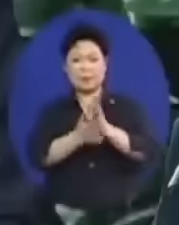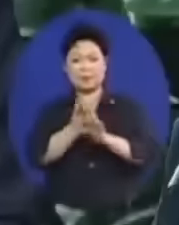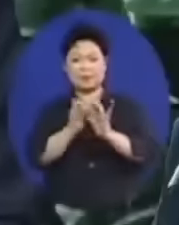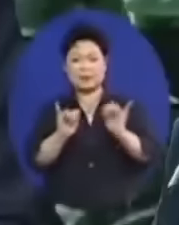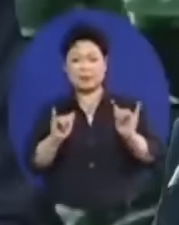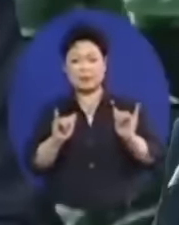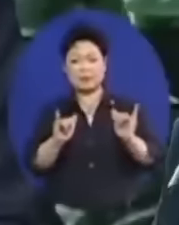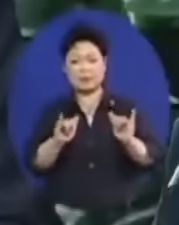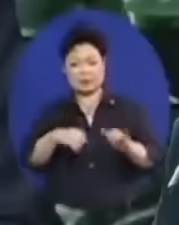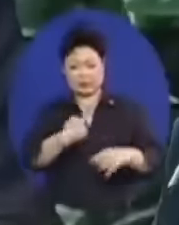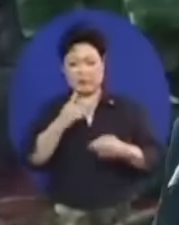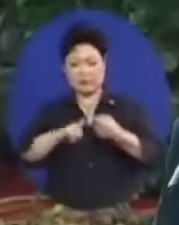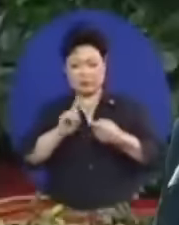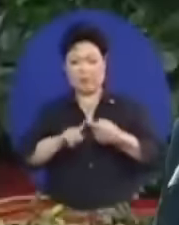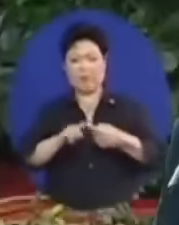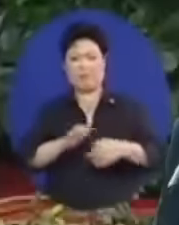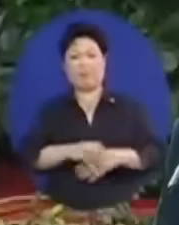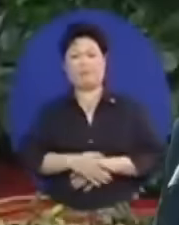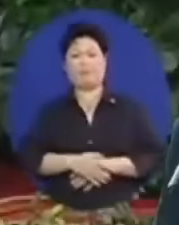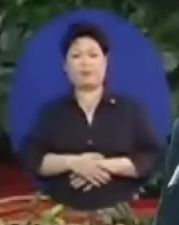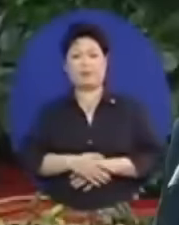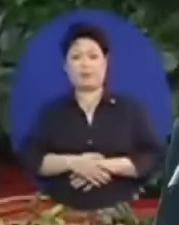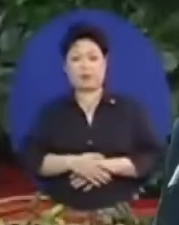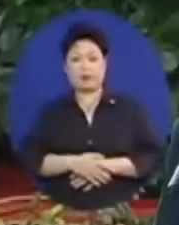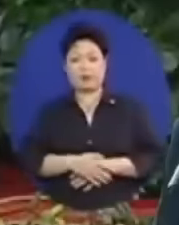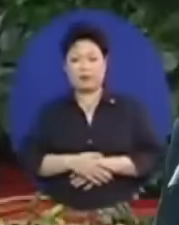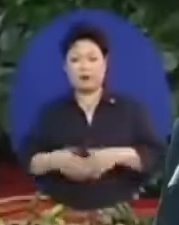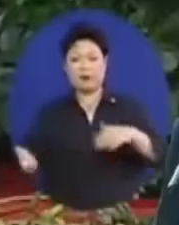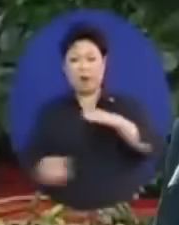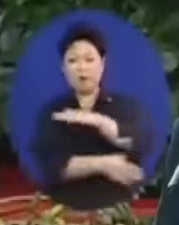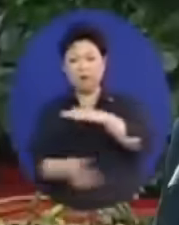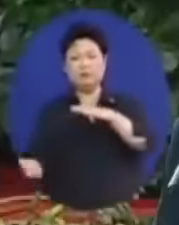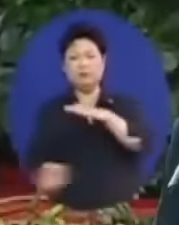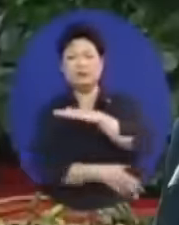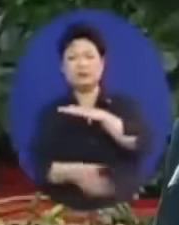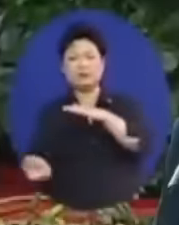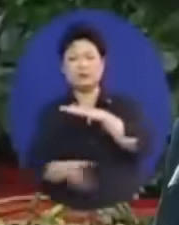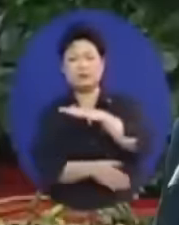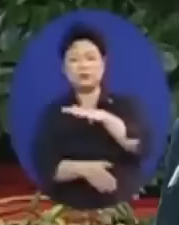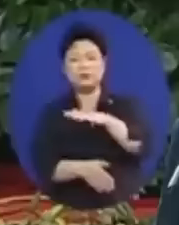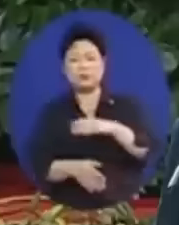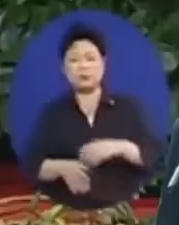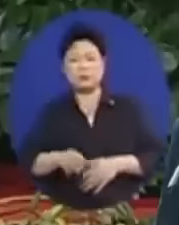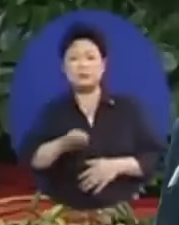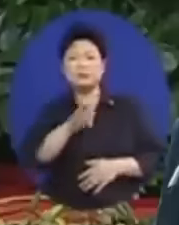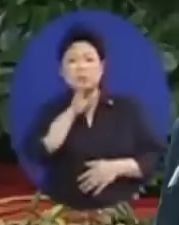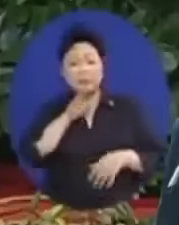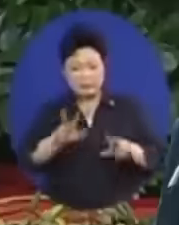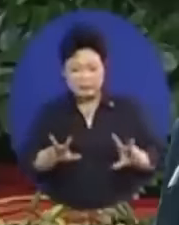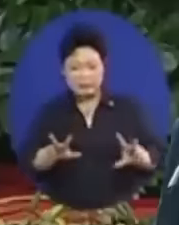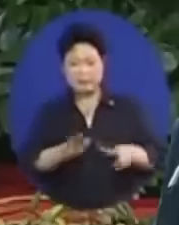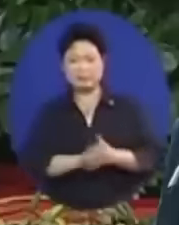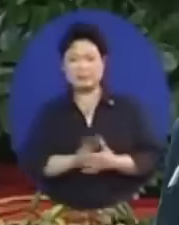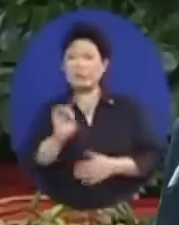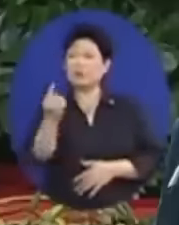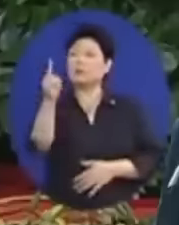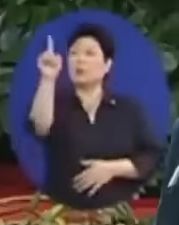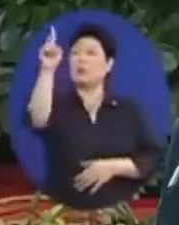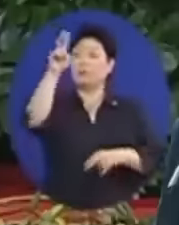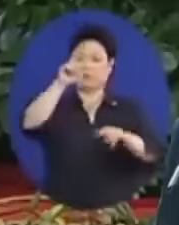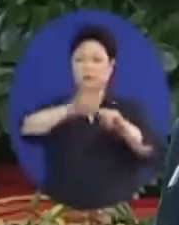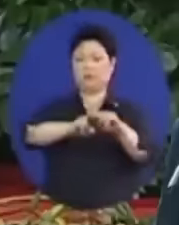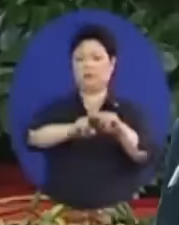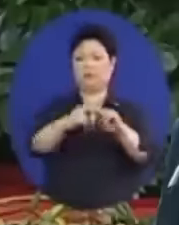것은 이 허무의 정체성인 것입니다. 아무리 지금 높은 지위를